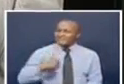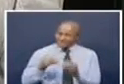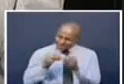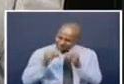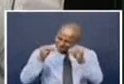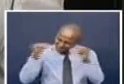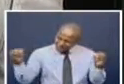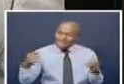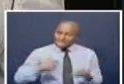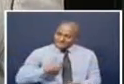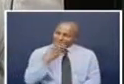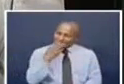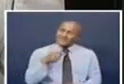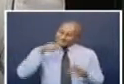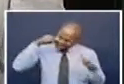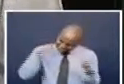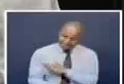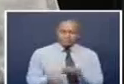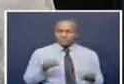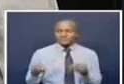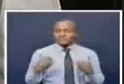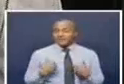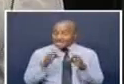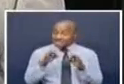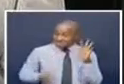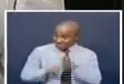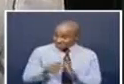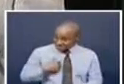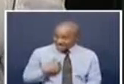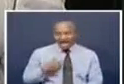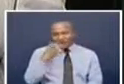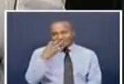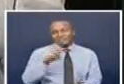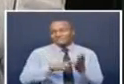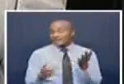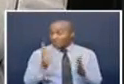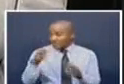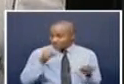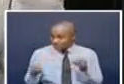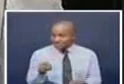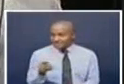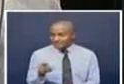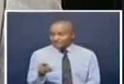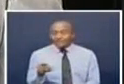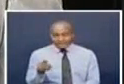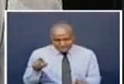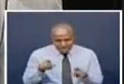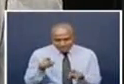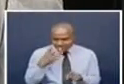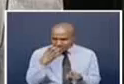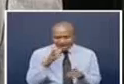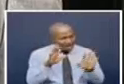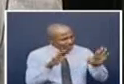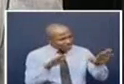ndio ODM ndio mimi Busia. So kitoa mimi nimefikiri watoa ODM. Na labda kiongozi wa chama. Ni